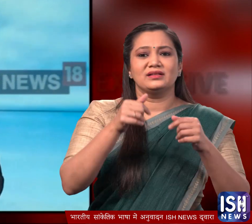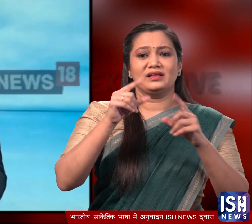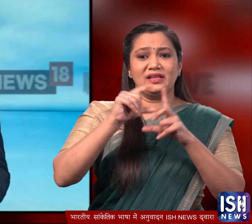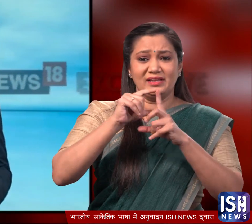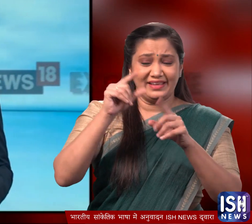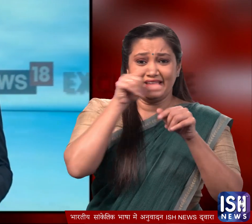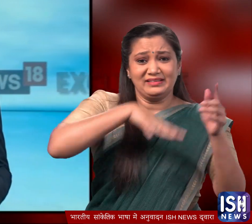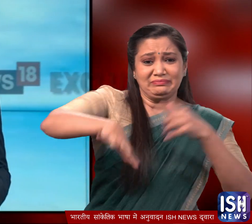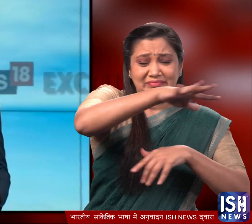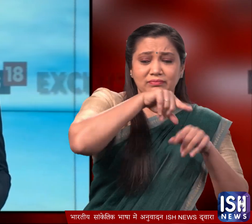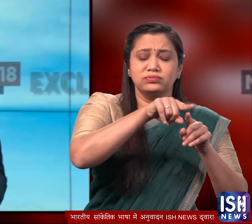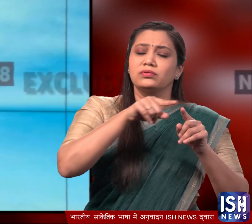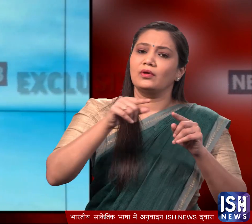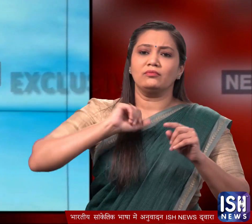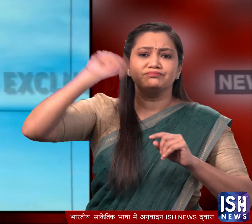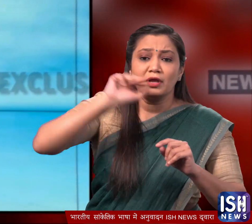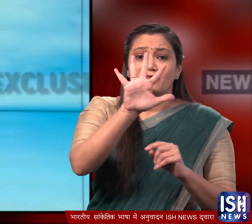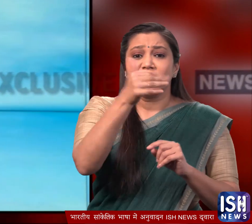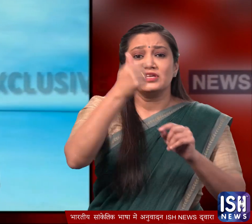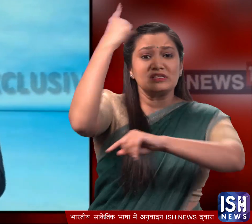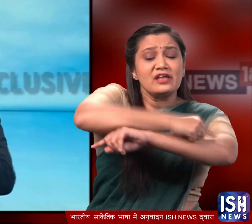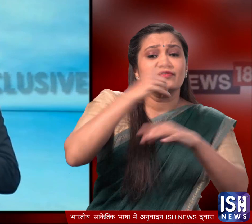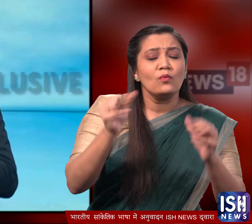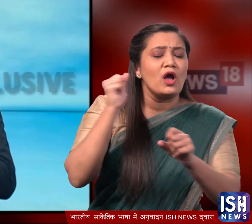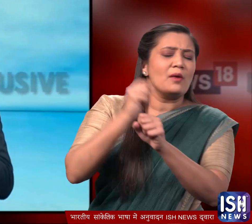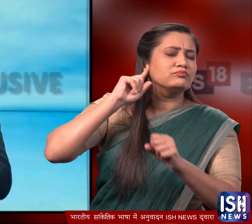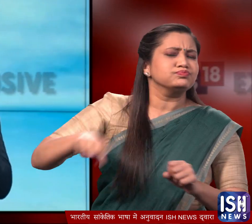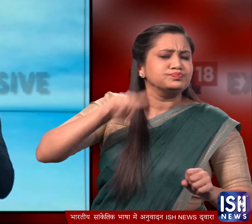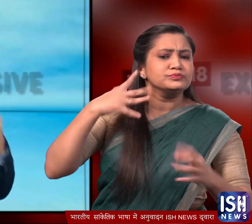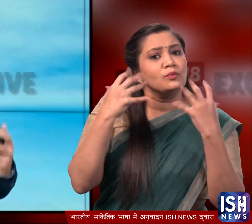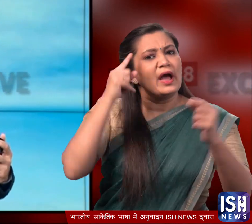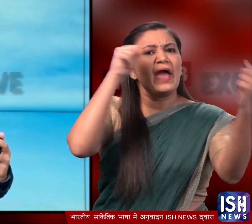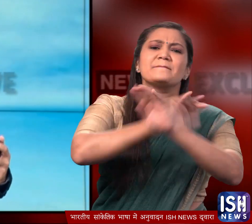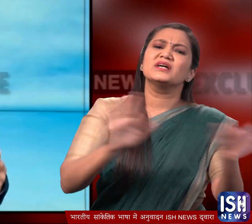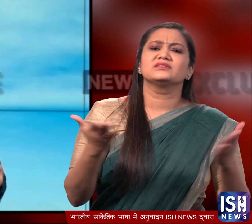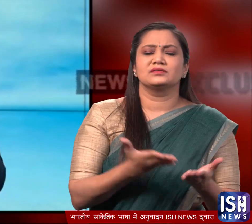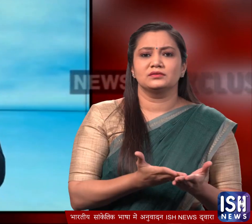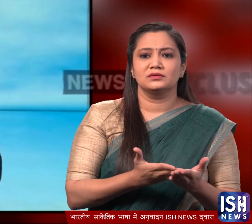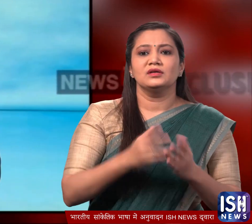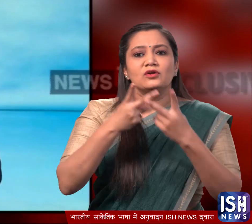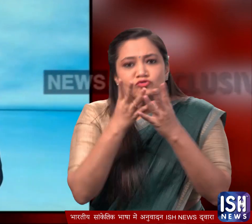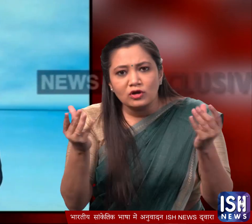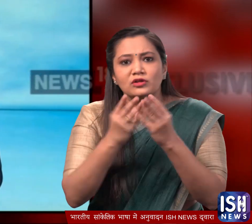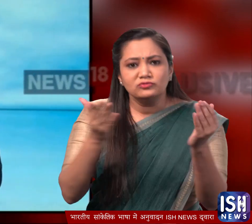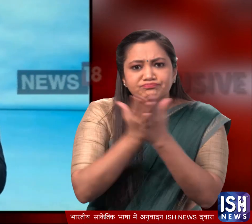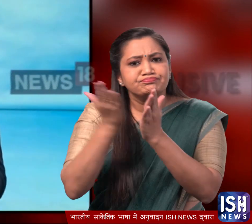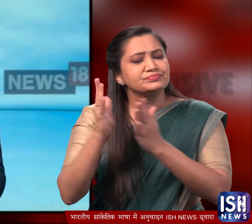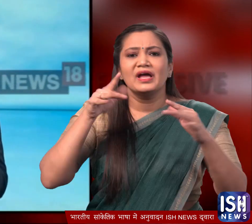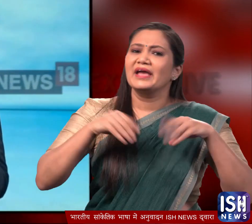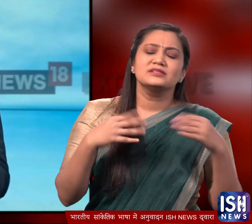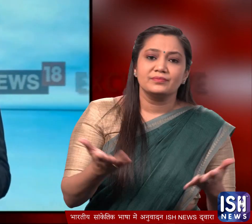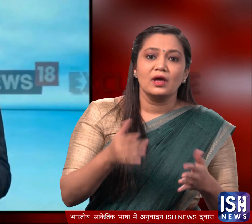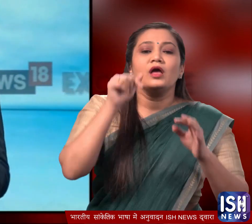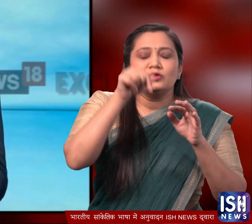दिल्ली की सीमाओं पर 56 दिन से डटे किसान तय कर चुके हैं कि उन्हें सरकार की कोई बात सुननी नहीं। फिर वो विकल्पों के बारे में क्या